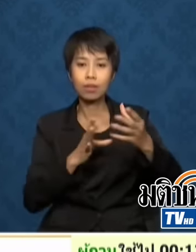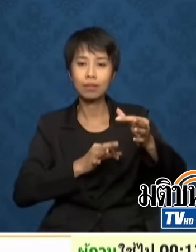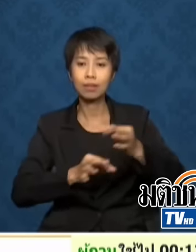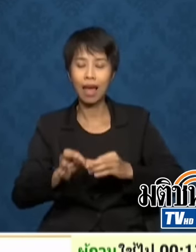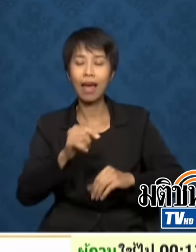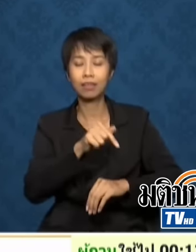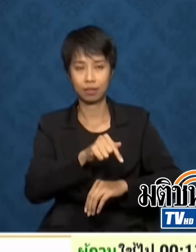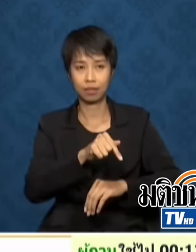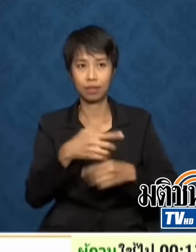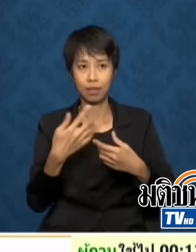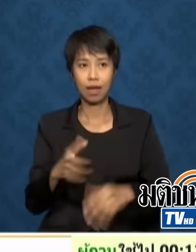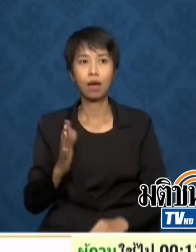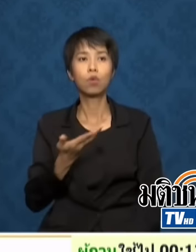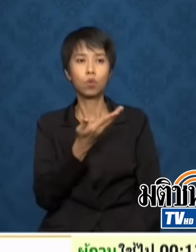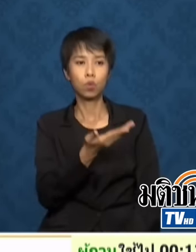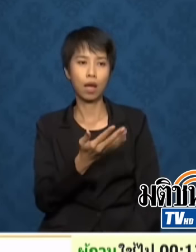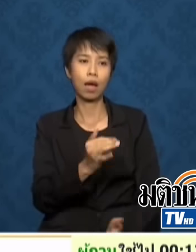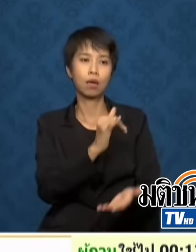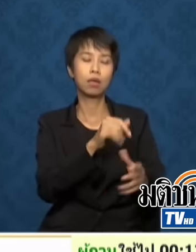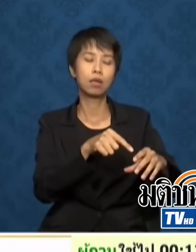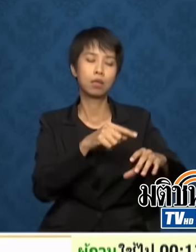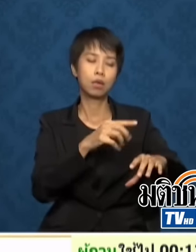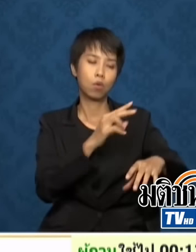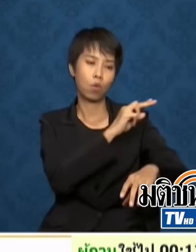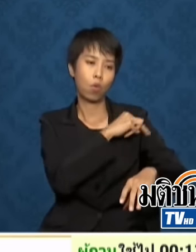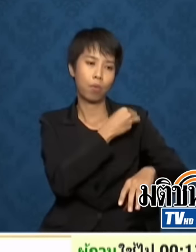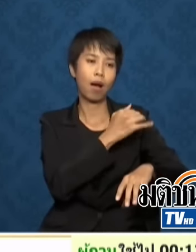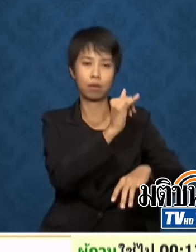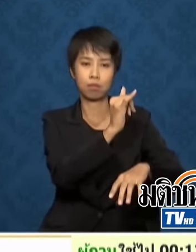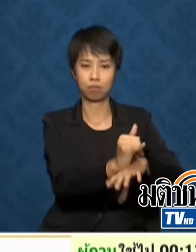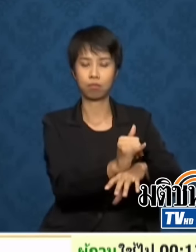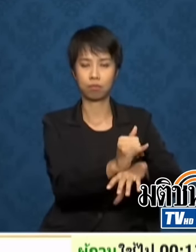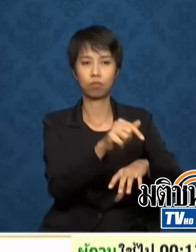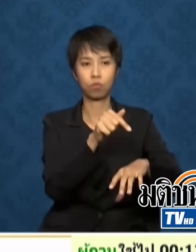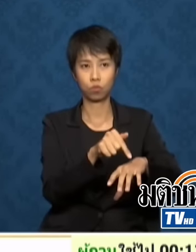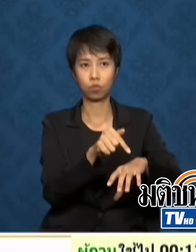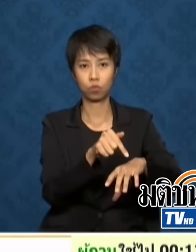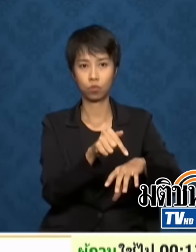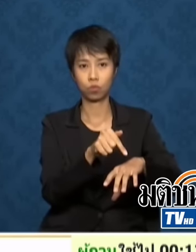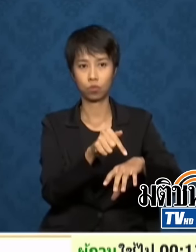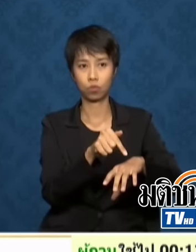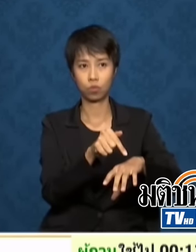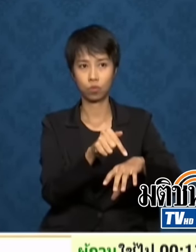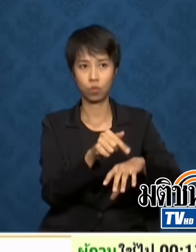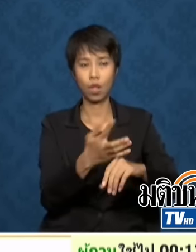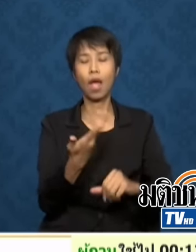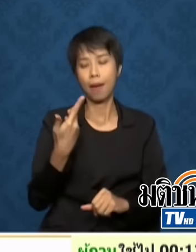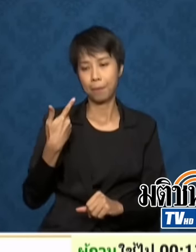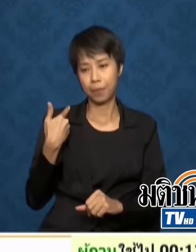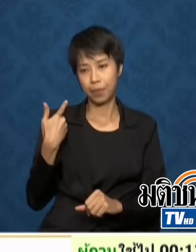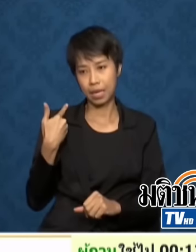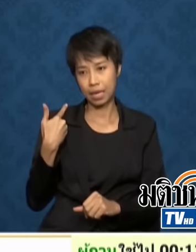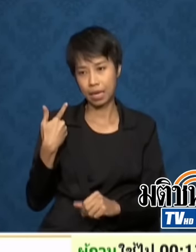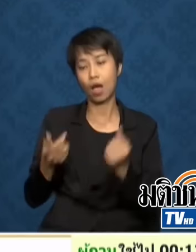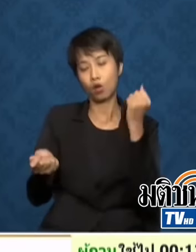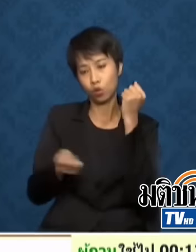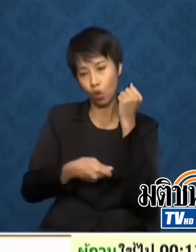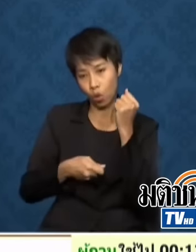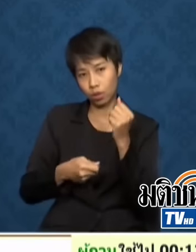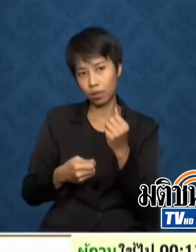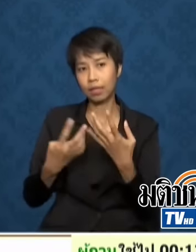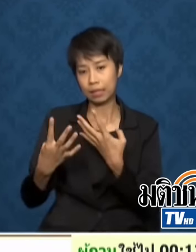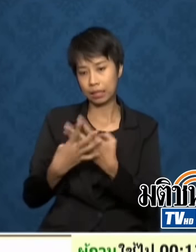แล้วท่านก็อยู่ที่โรงพยาบาลท่านได้รับภารกิจกาอภัยโทษเหลือ1ปีเนี่ย